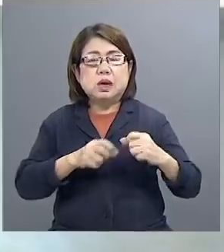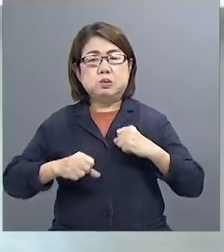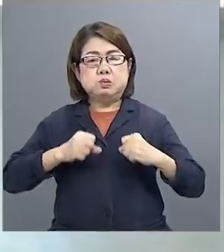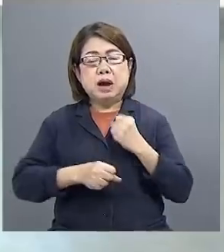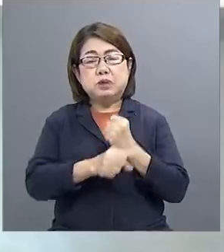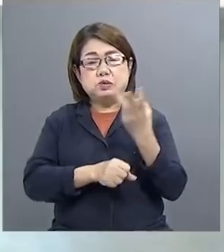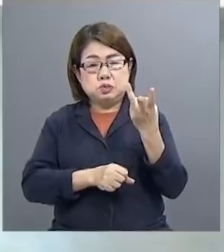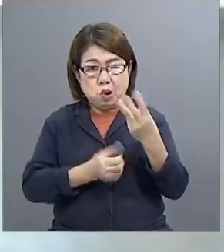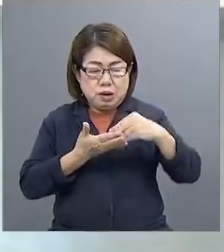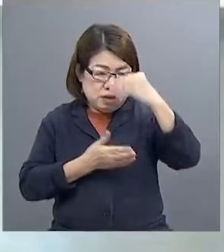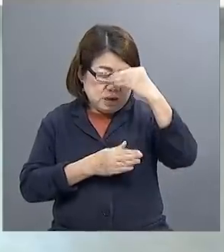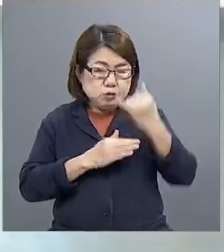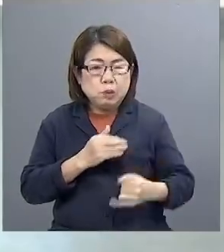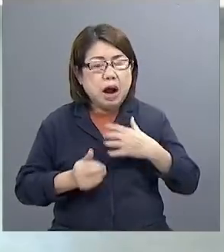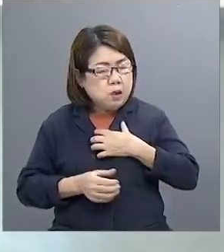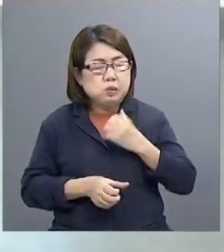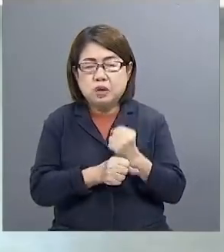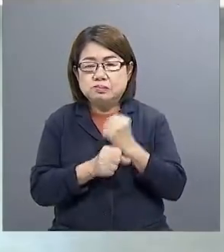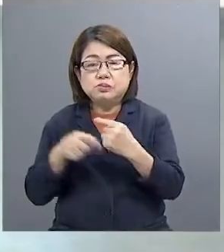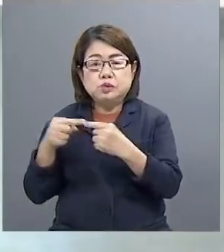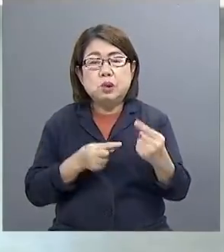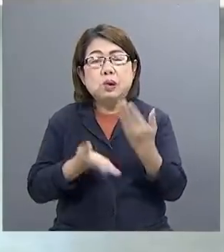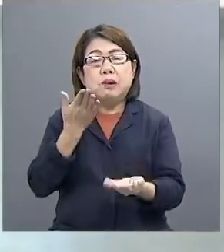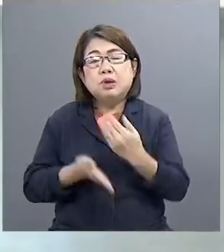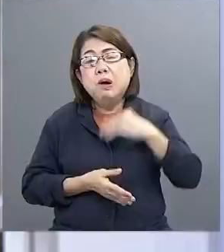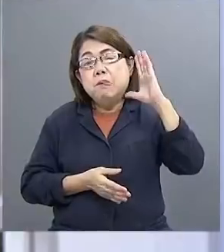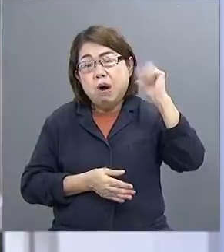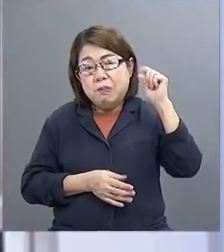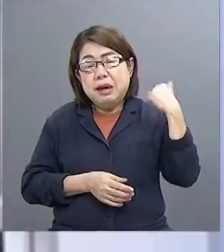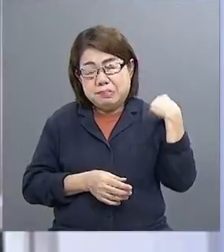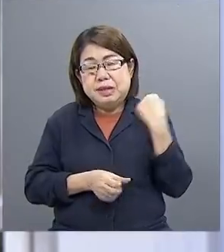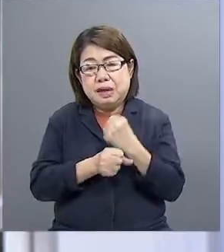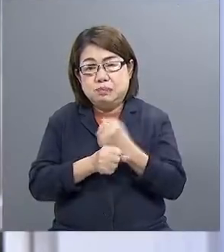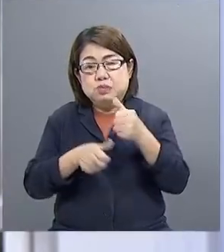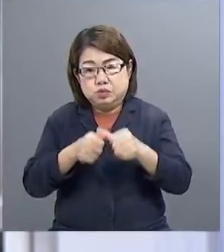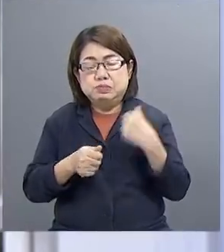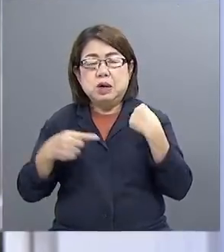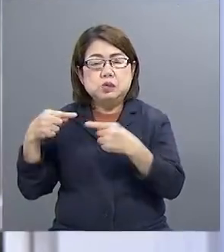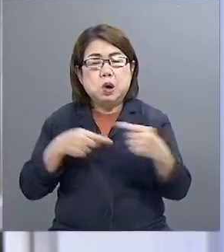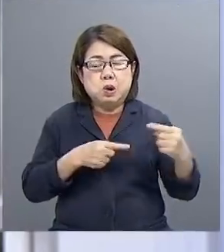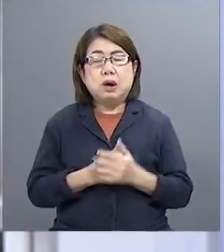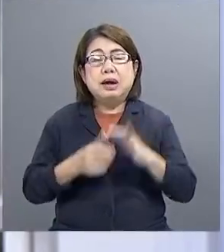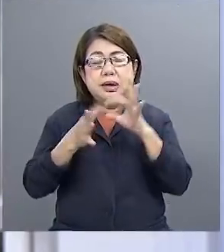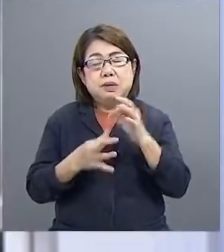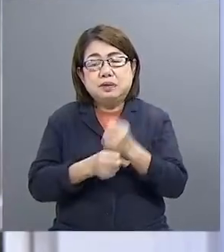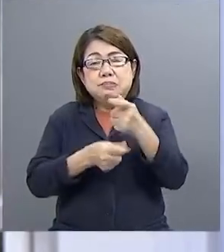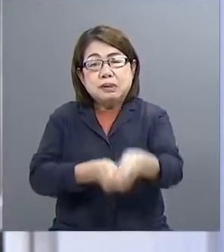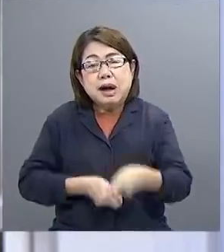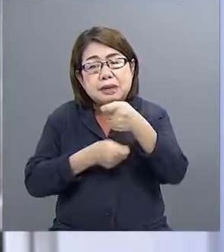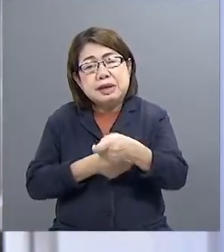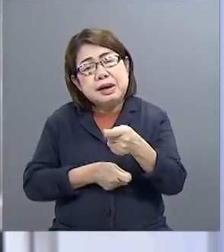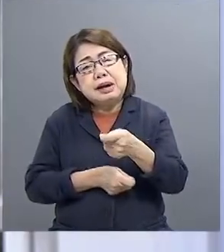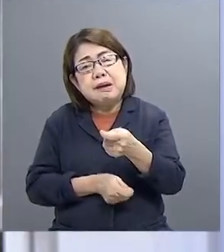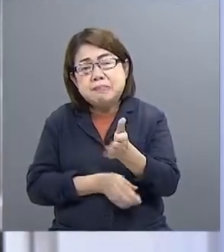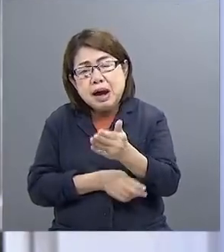มาทำเลยหรือว่าคนสืบทอดจากอย่างที่พ่อแม่ทำอยู่กับนี้เรื่องการเกษตรเกษตรกรรมมาผมมองนี่ว่าเริ่มเร็วถ้าสำเร็จเร็วนะ